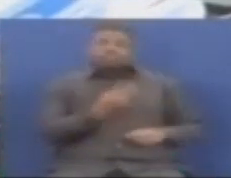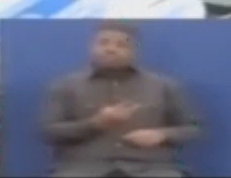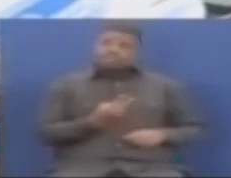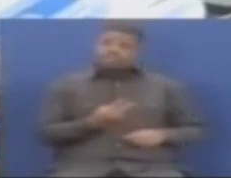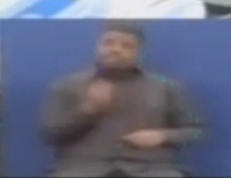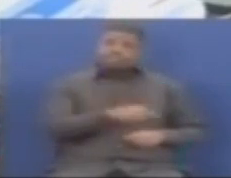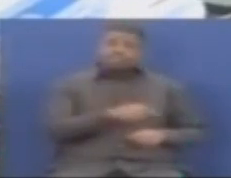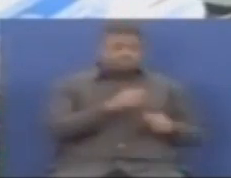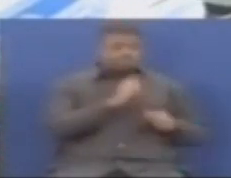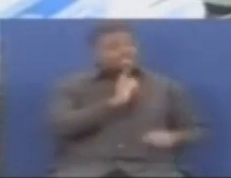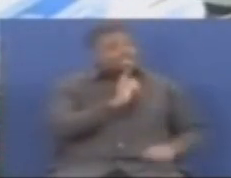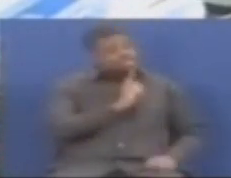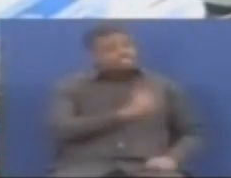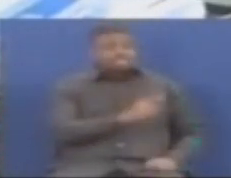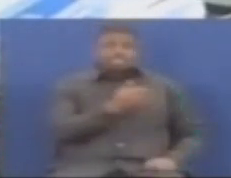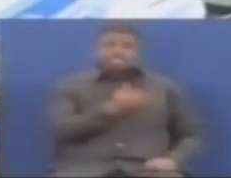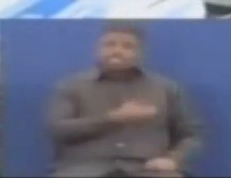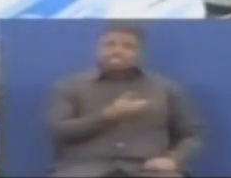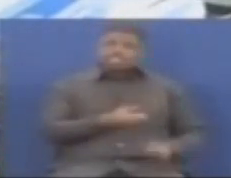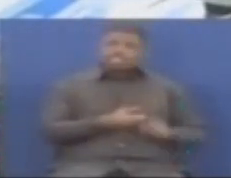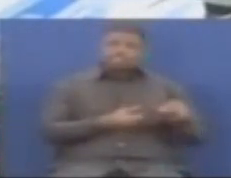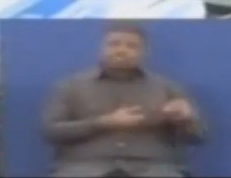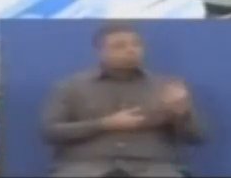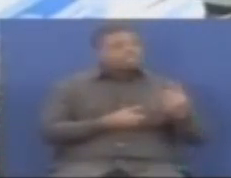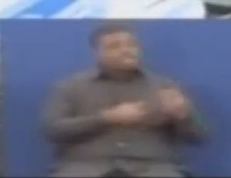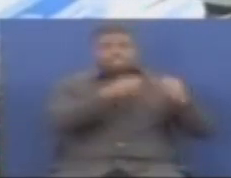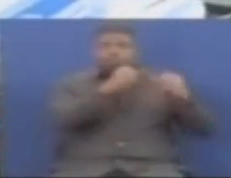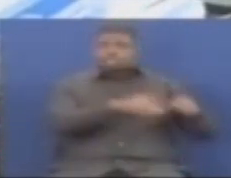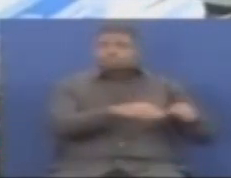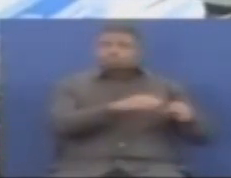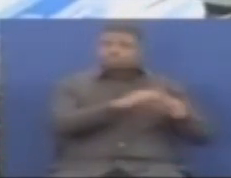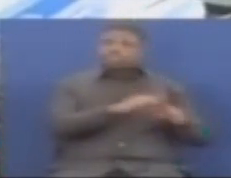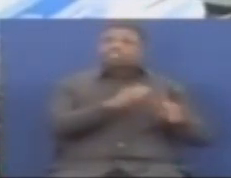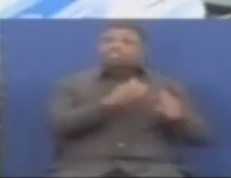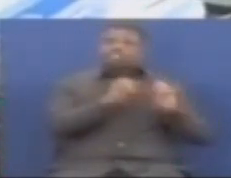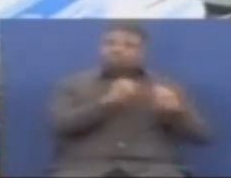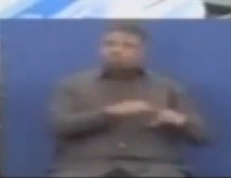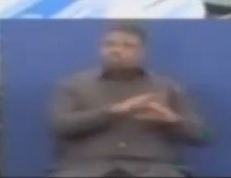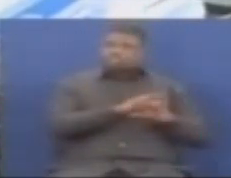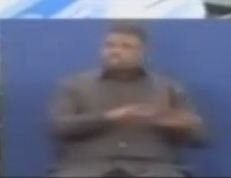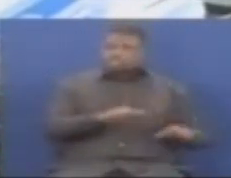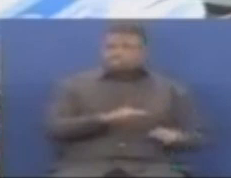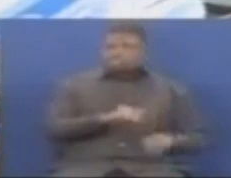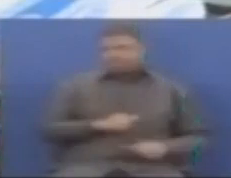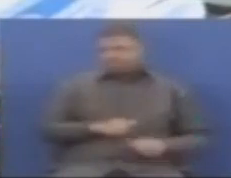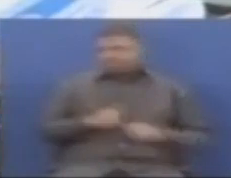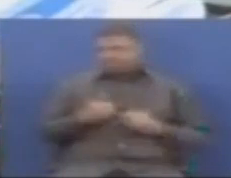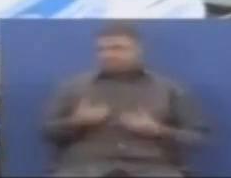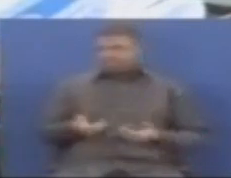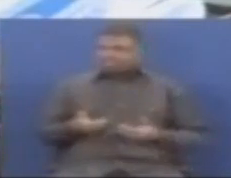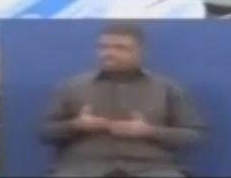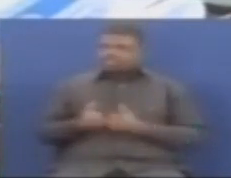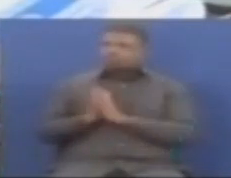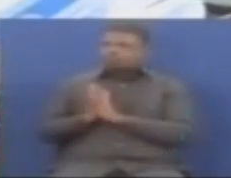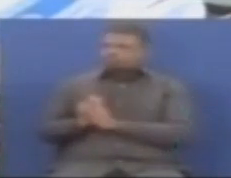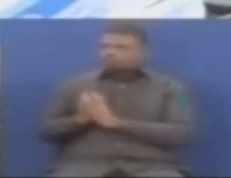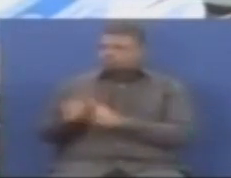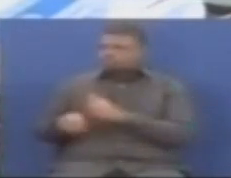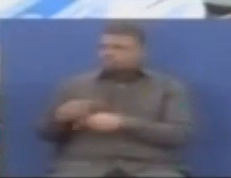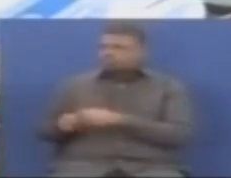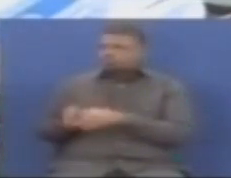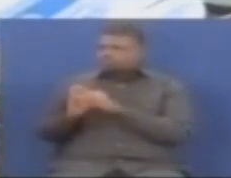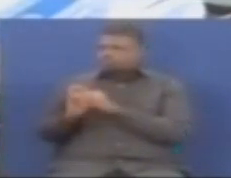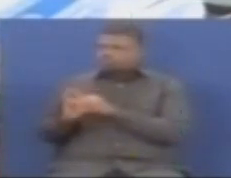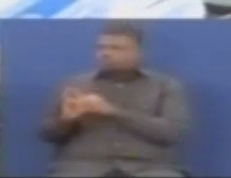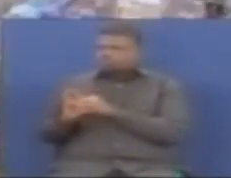umeme, na nikaagiza kijiji cha Kurasi nacho kiwashe umeme. Kimeshawasha umeme tangu tarehe 28 mwezi uliopita. Kwa hiyo nashukuru sana Mheshimiwa Mzava, tuendelee kushirikiana.